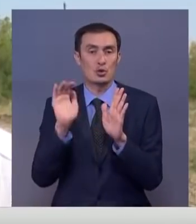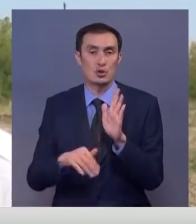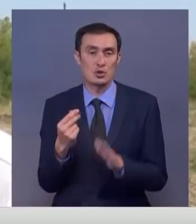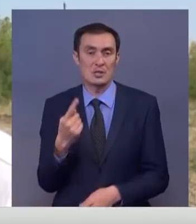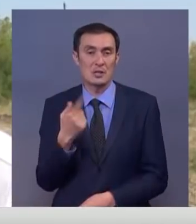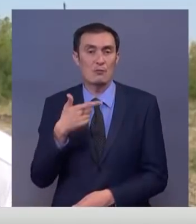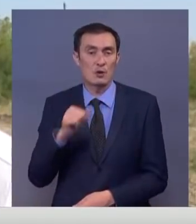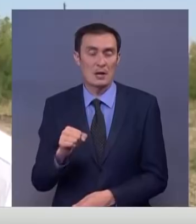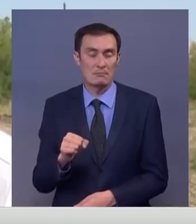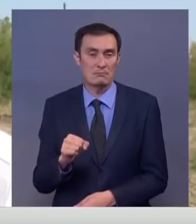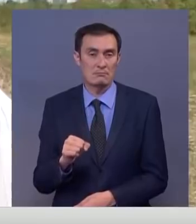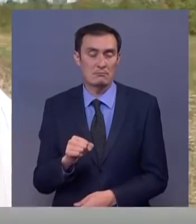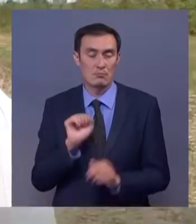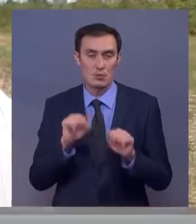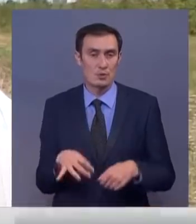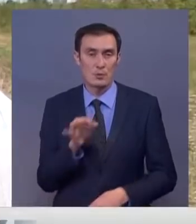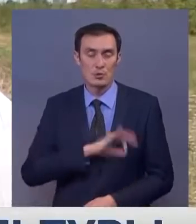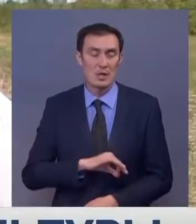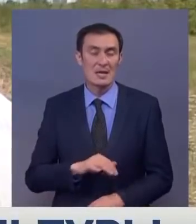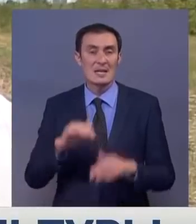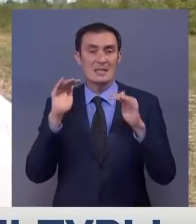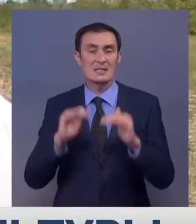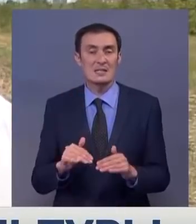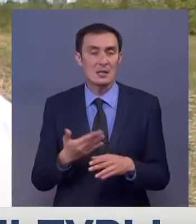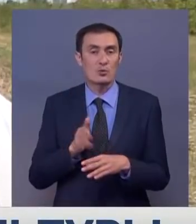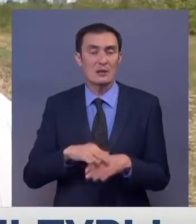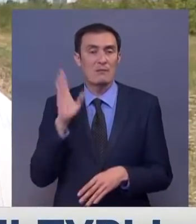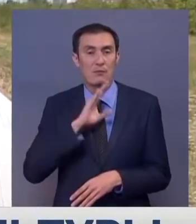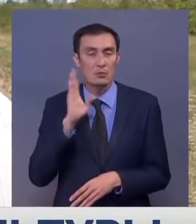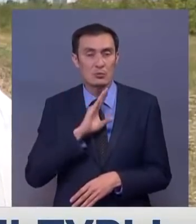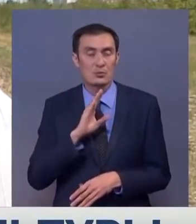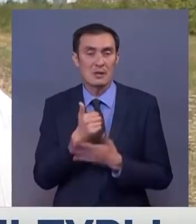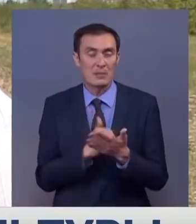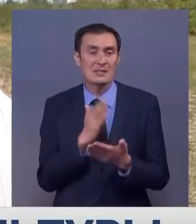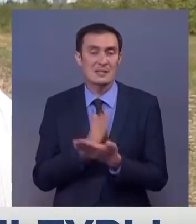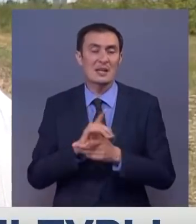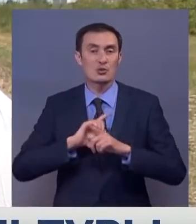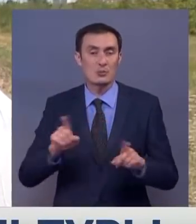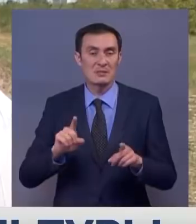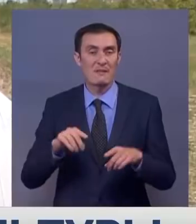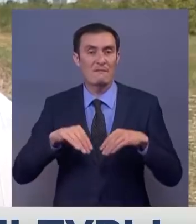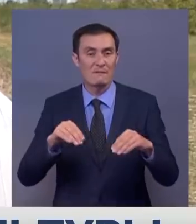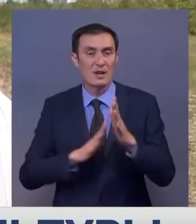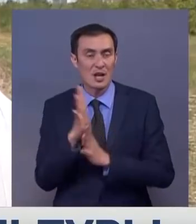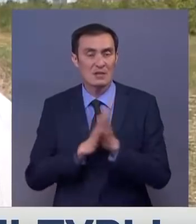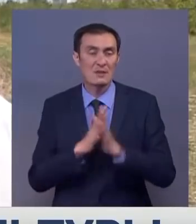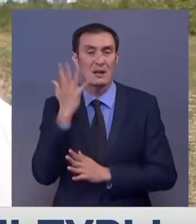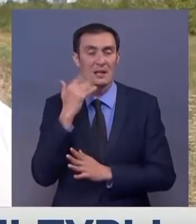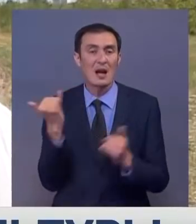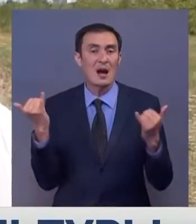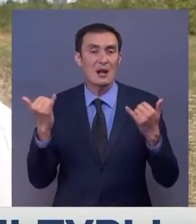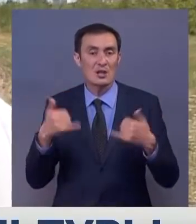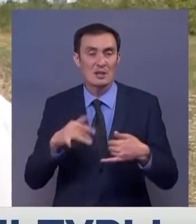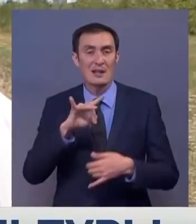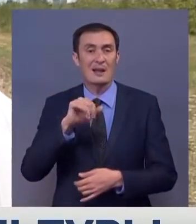с гектара. Чистые прибыли можно получать. Снизить нагрузку на водные источники, потому что есть свои особенности выращивания, когда мы орошение основное